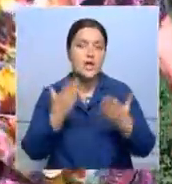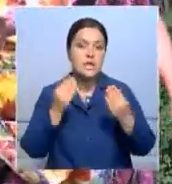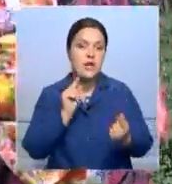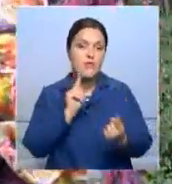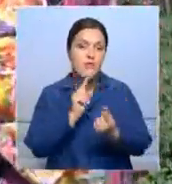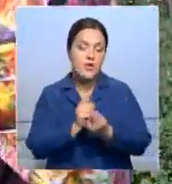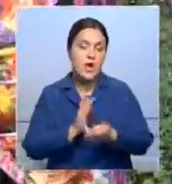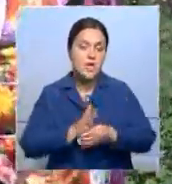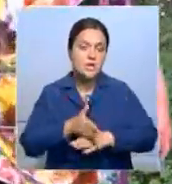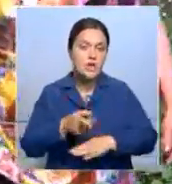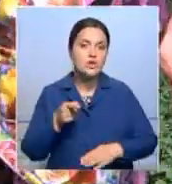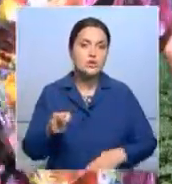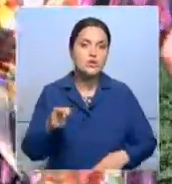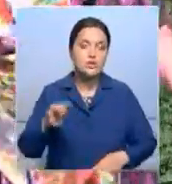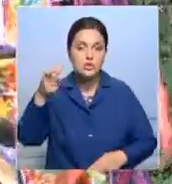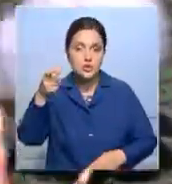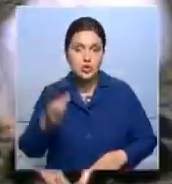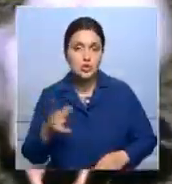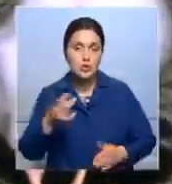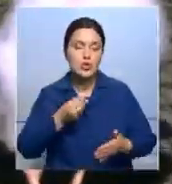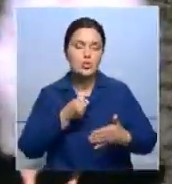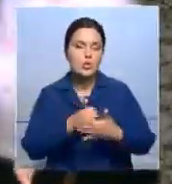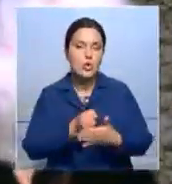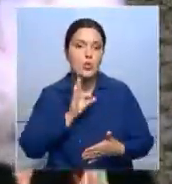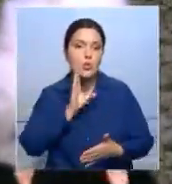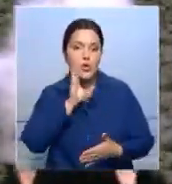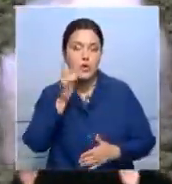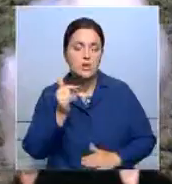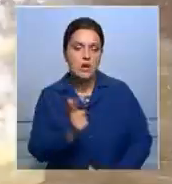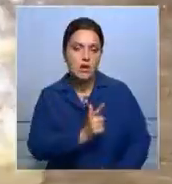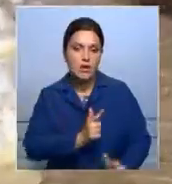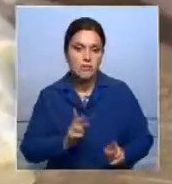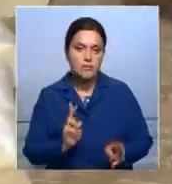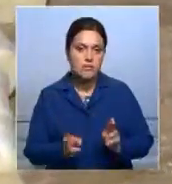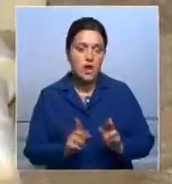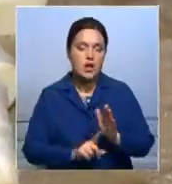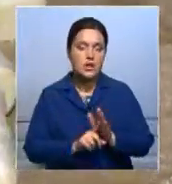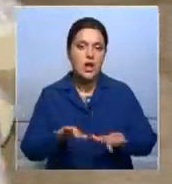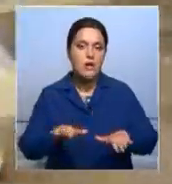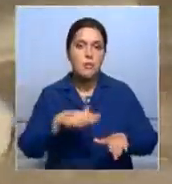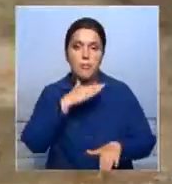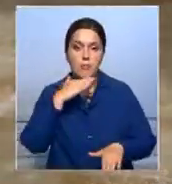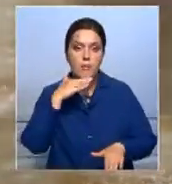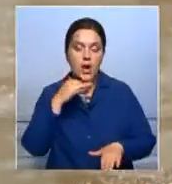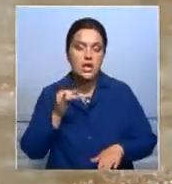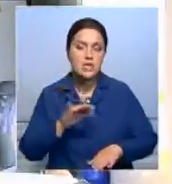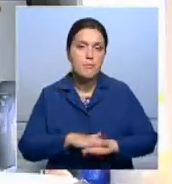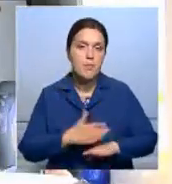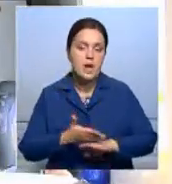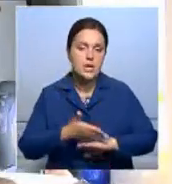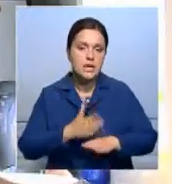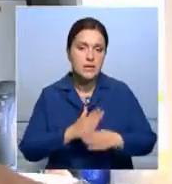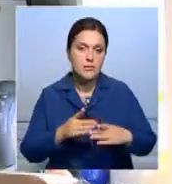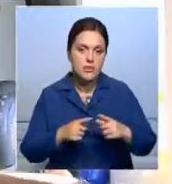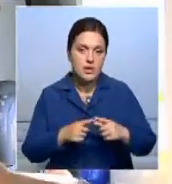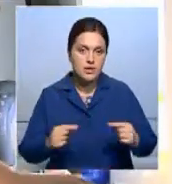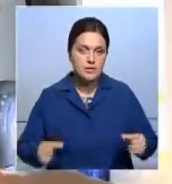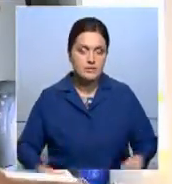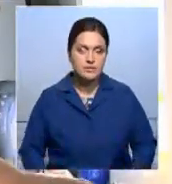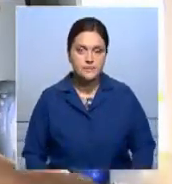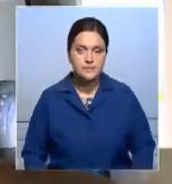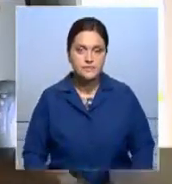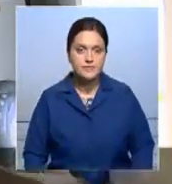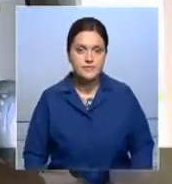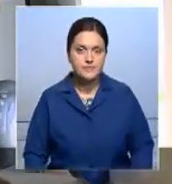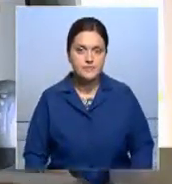их ожидается тысячи. Так что еще до восхода солнца сельчане начали варить мясо и печь баурсаки. Кушать будут, скажут,